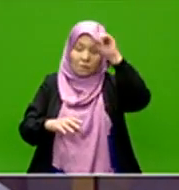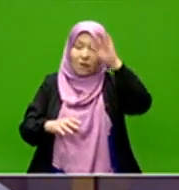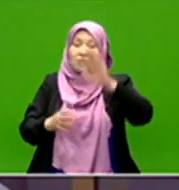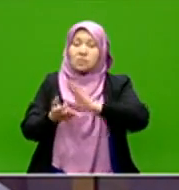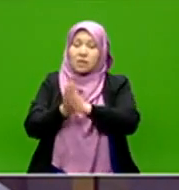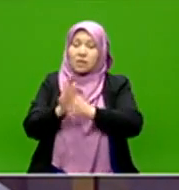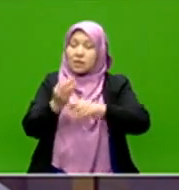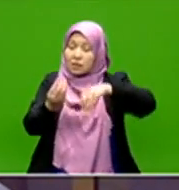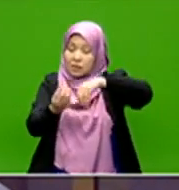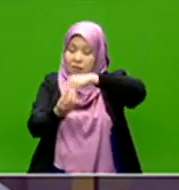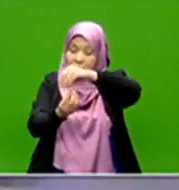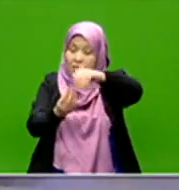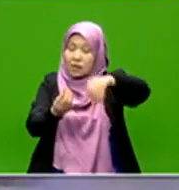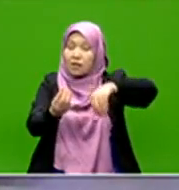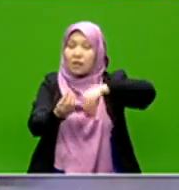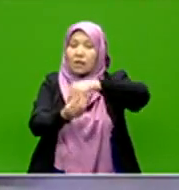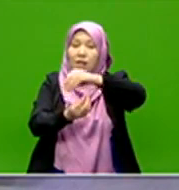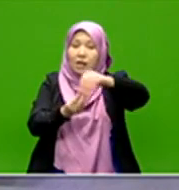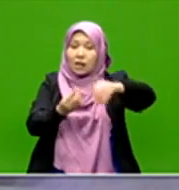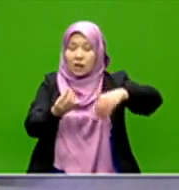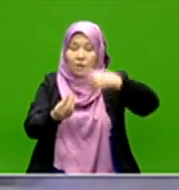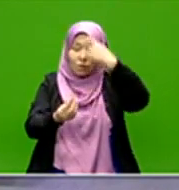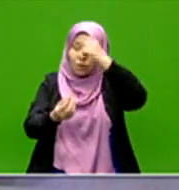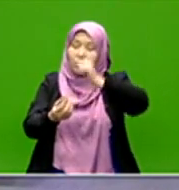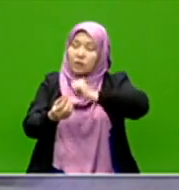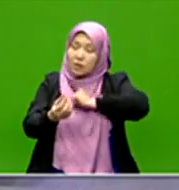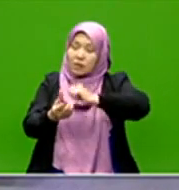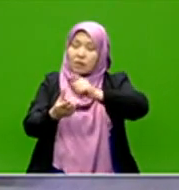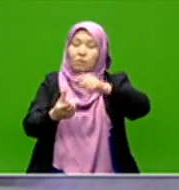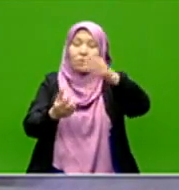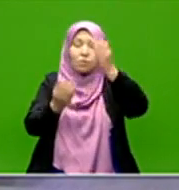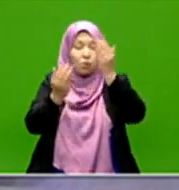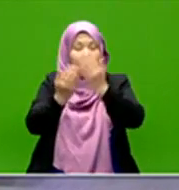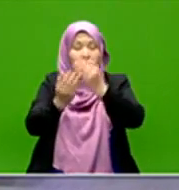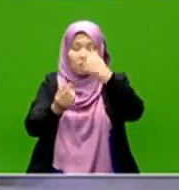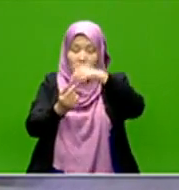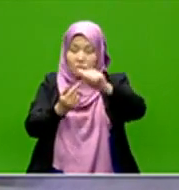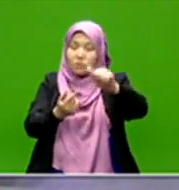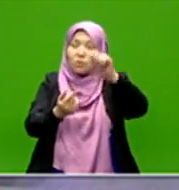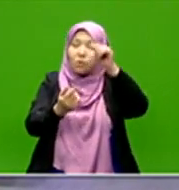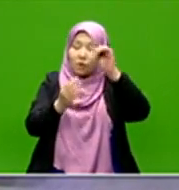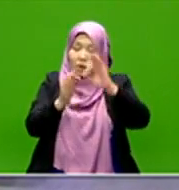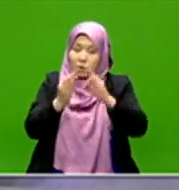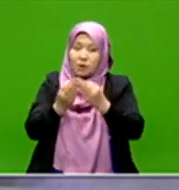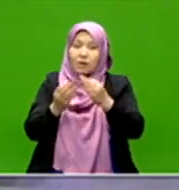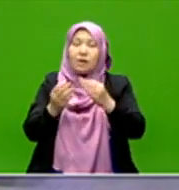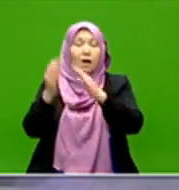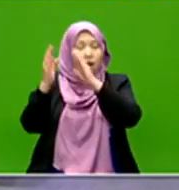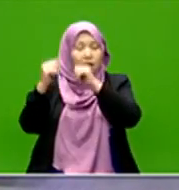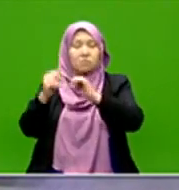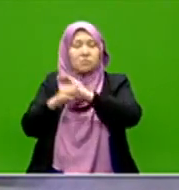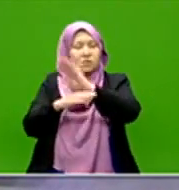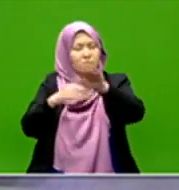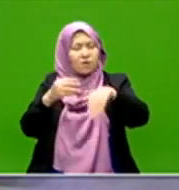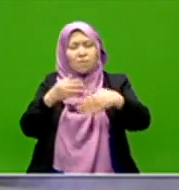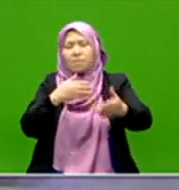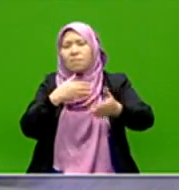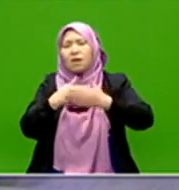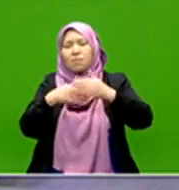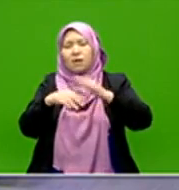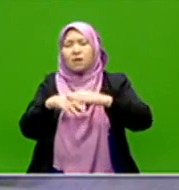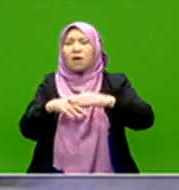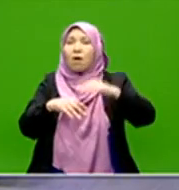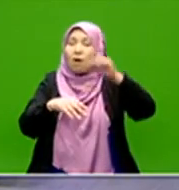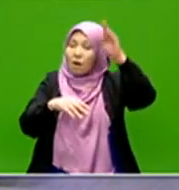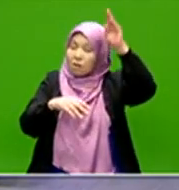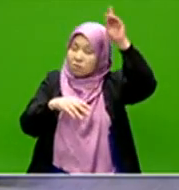ustaz, ya. Bila ustaz kata untuk diri, untuk keluarga, doa itu sebenarnya kita nak doa agar semua kembali balik kepada Allah.